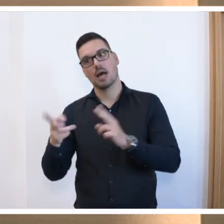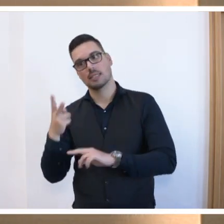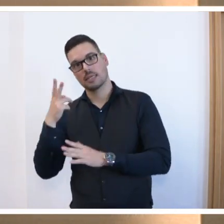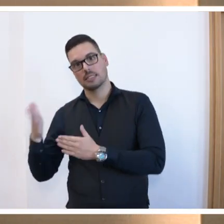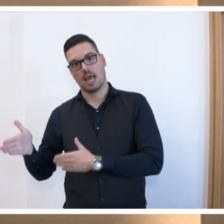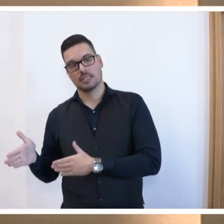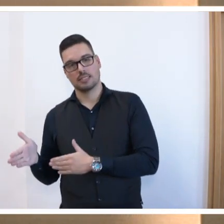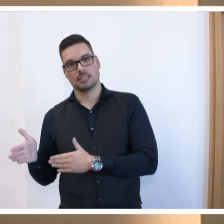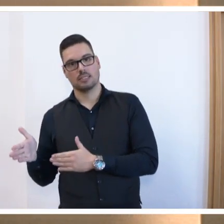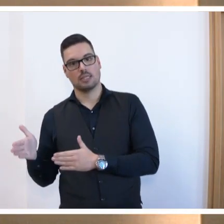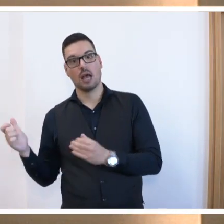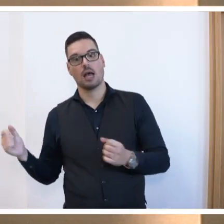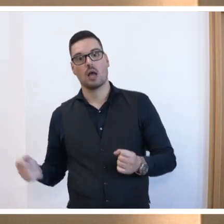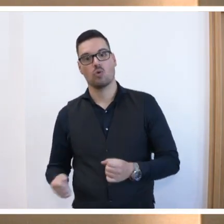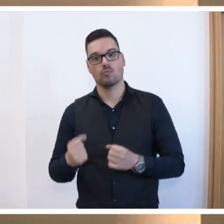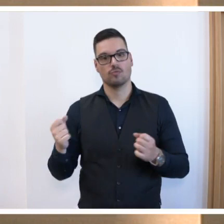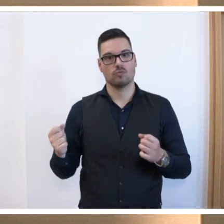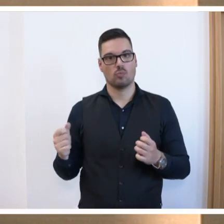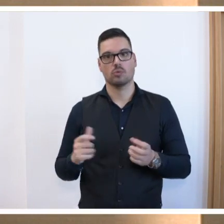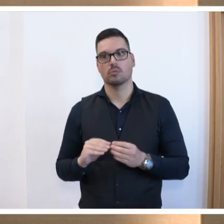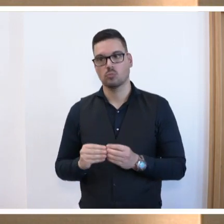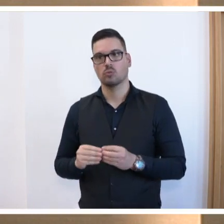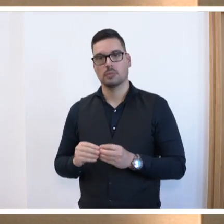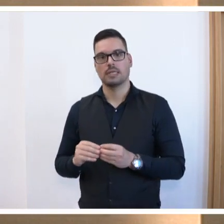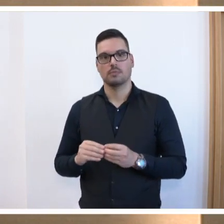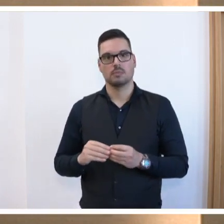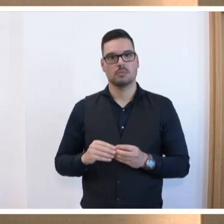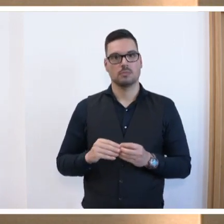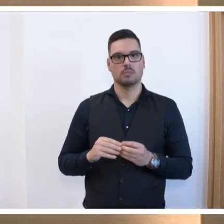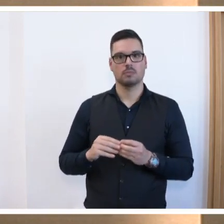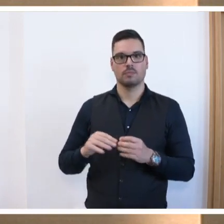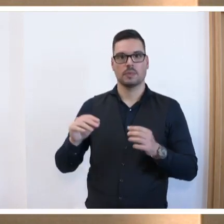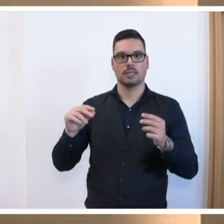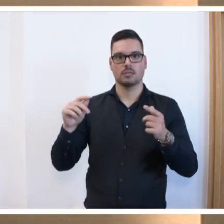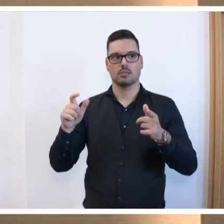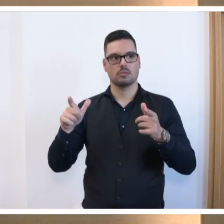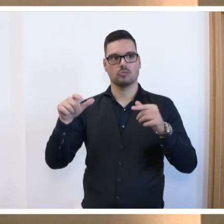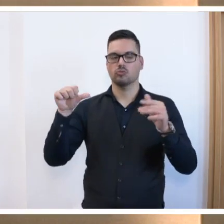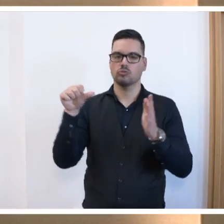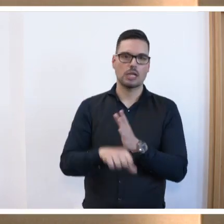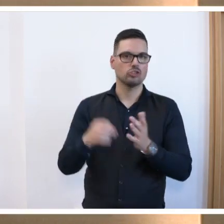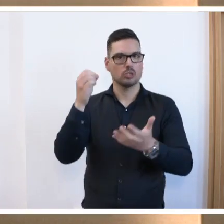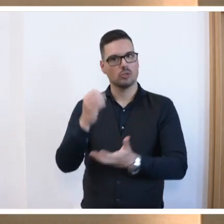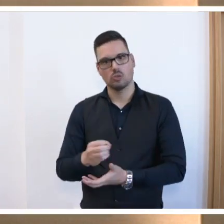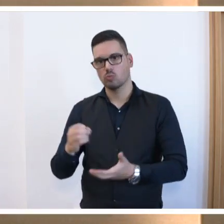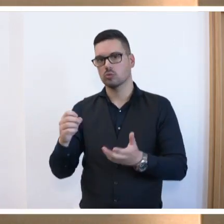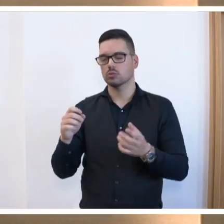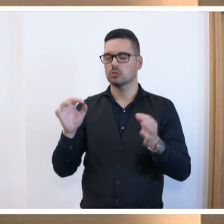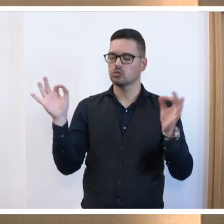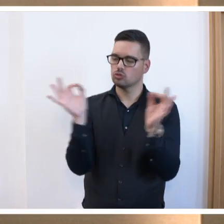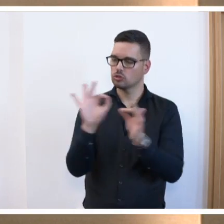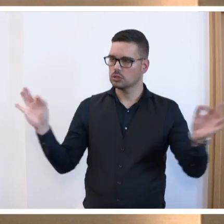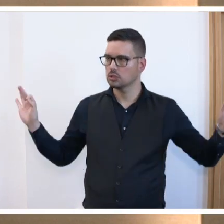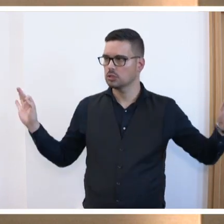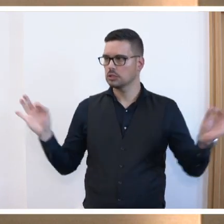Seite hat dieser Aufschwung aber auch dazu geführt, dass Ausbeutung und prekäre Beschäftigung mittlerweile ein Maß angenommen